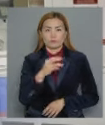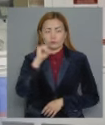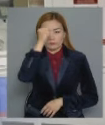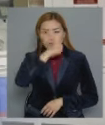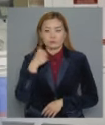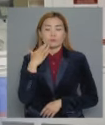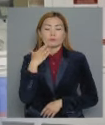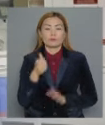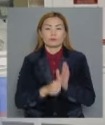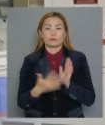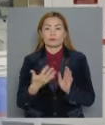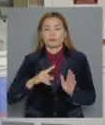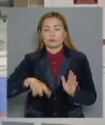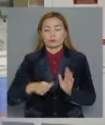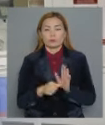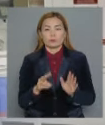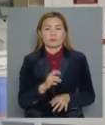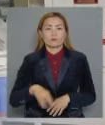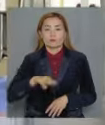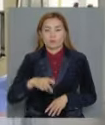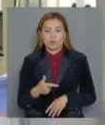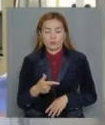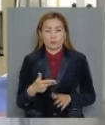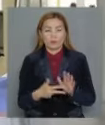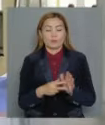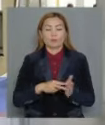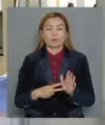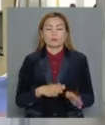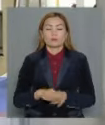жылы шамамен 65,16 миллиард теңге тұратын 8